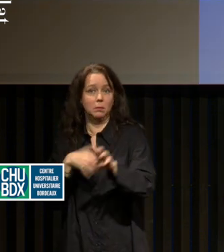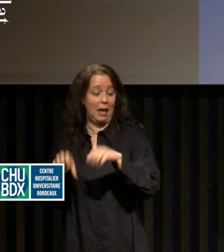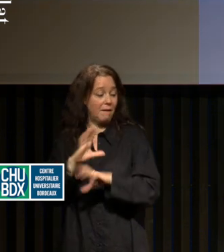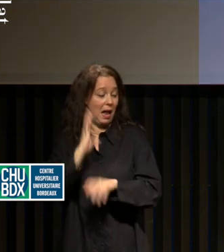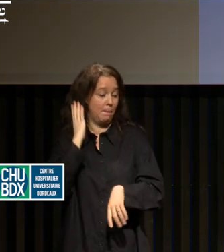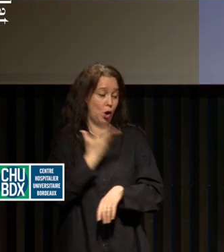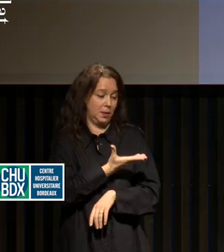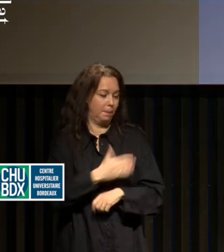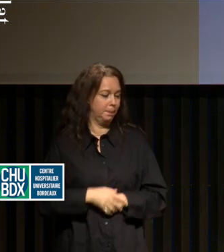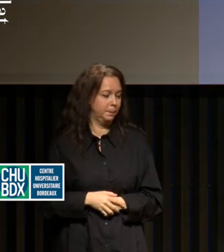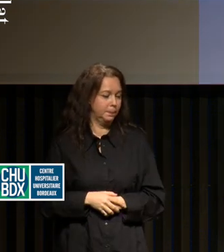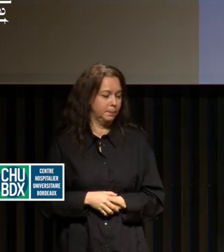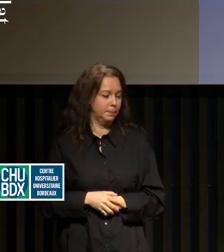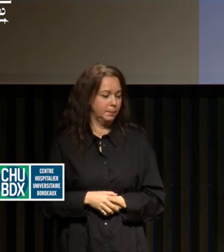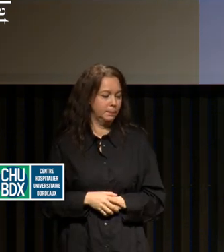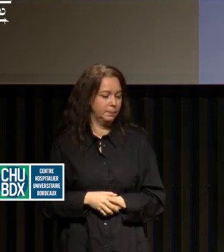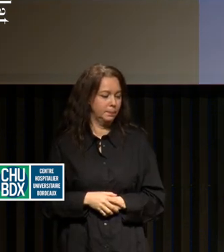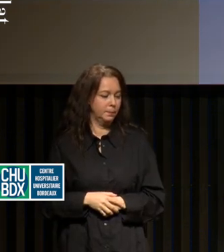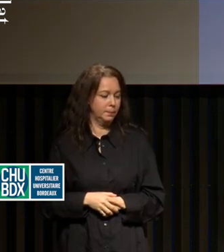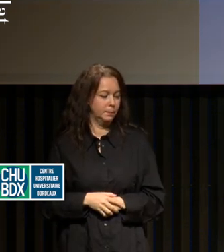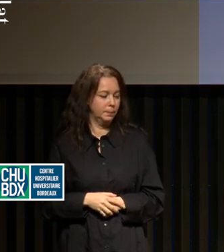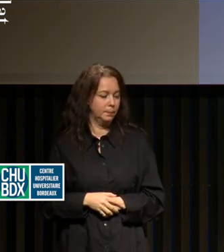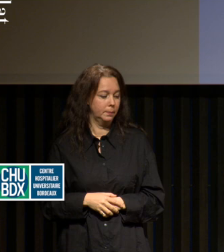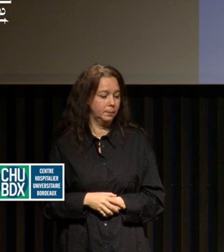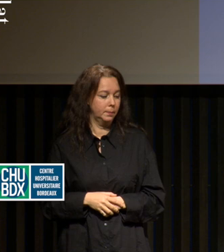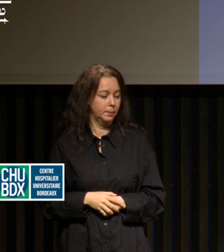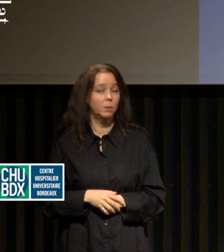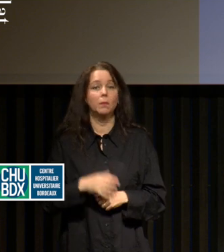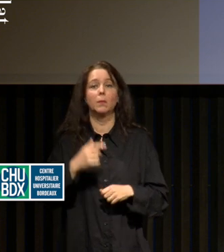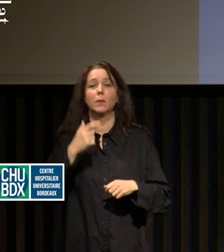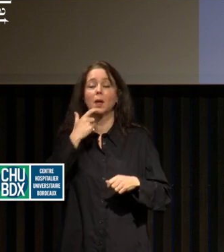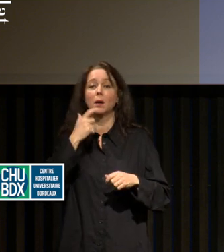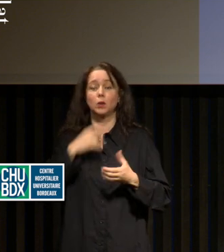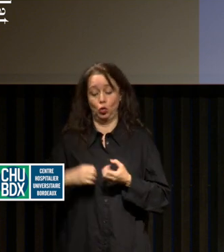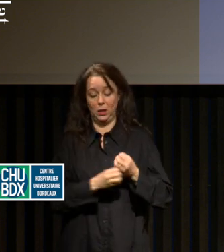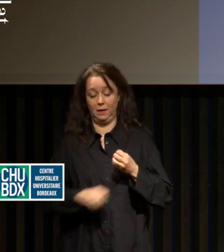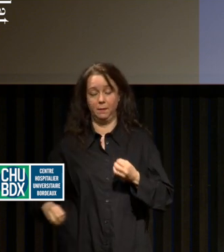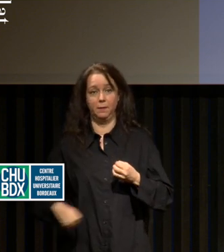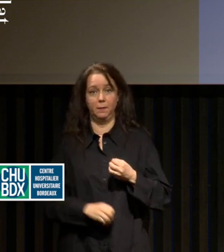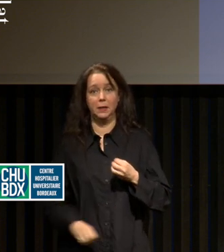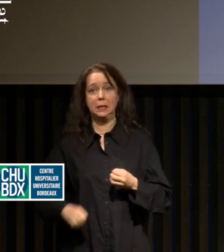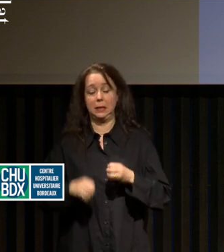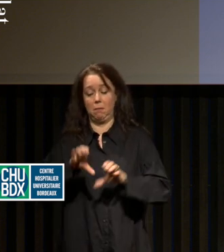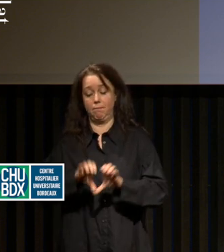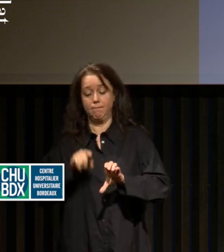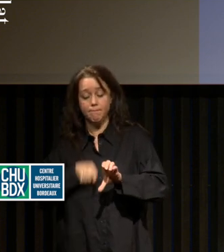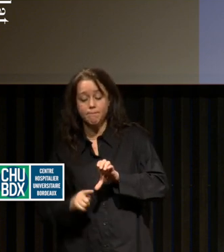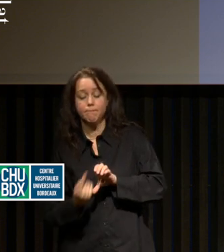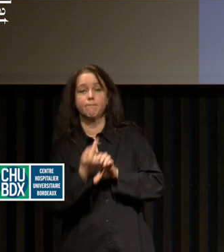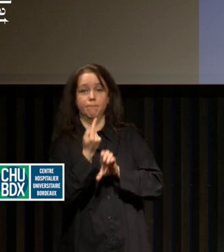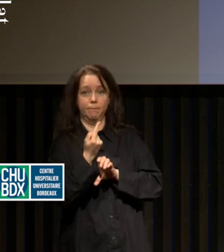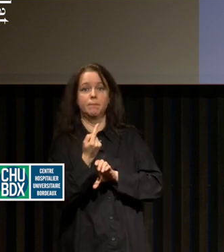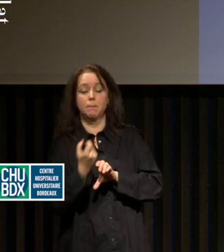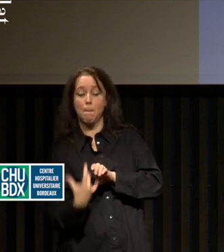ça, là. C'est-à-dire qu'on va passer un endoscope dans le tube digestif d'un patient, notamment par voie anale, on va aller dans le côlon, et puis